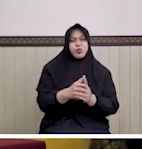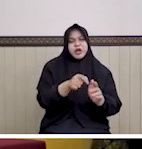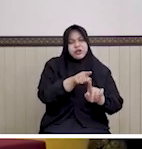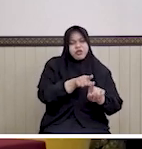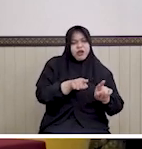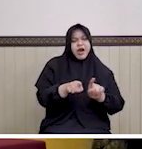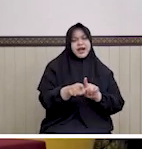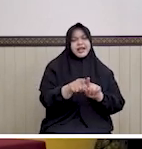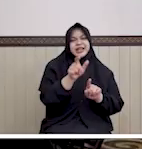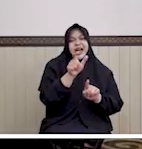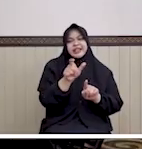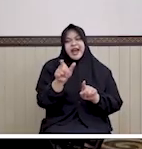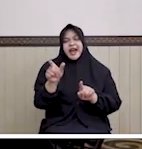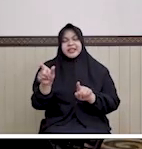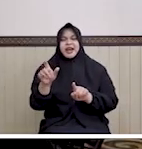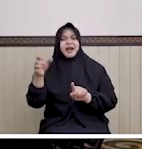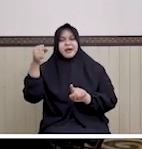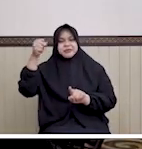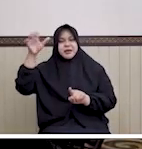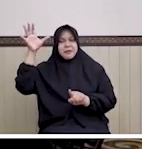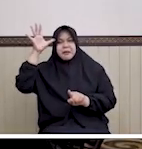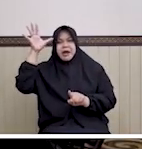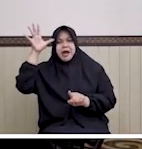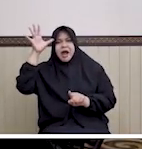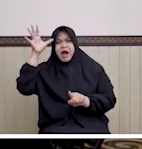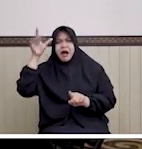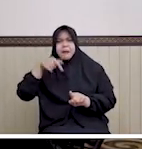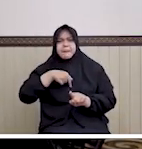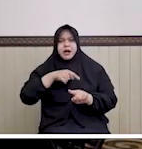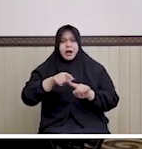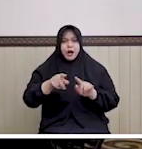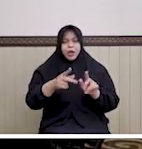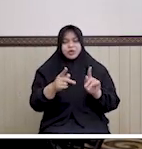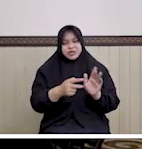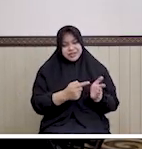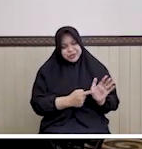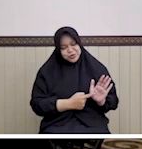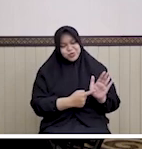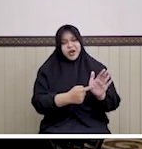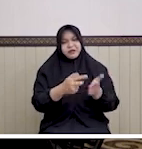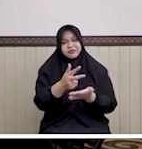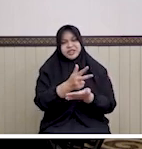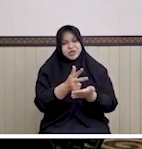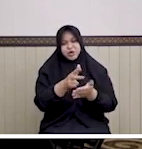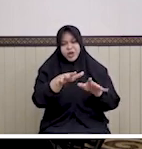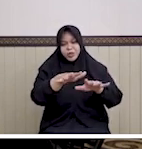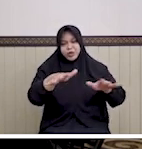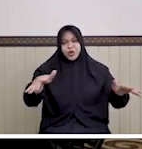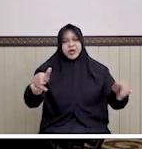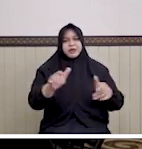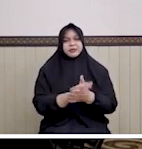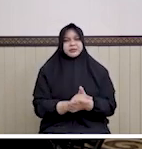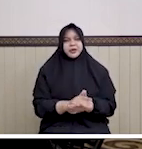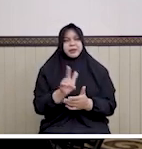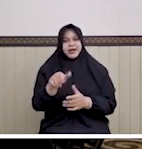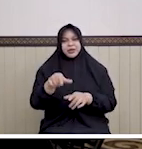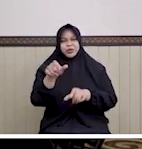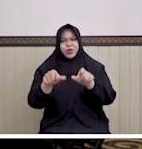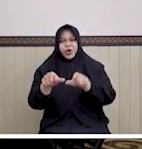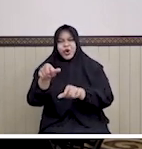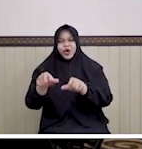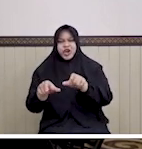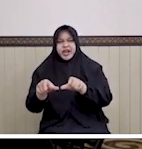diwakili dengan kata karena sangat terbatas apalagi dengan kami yang perbendaharaan kata dan bahasanya